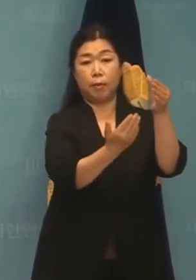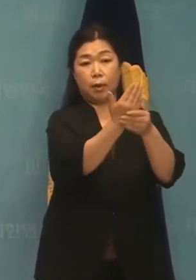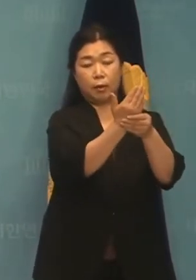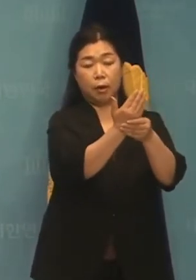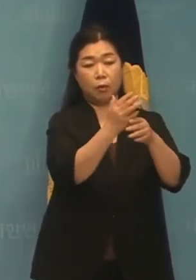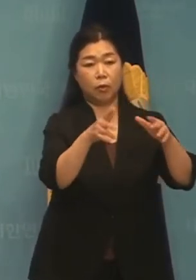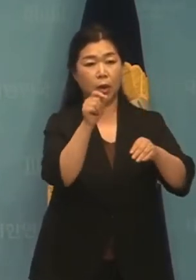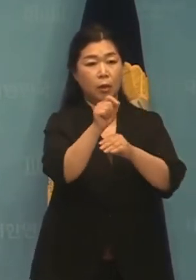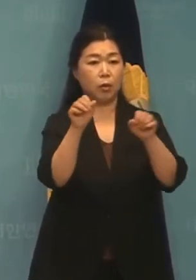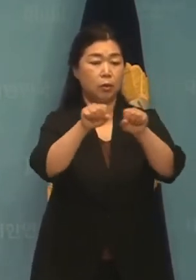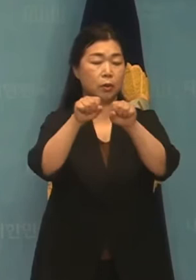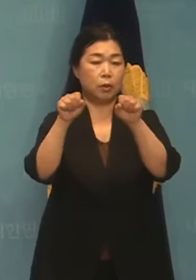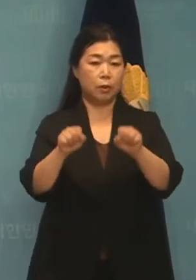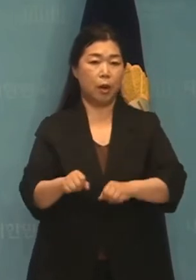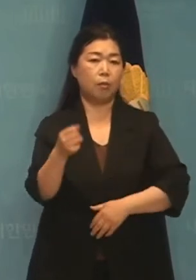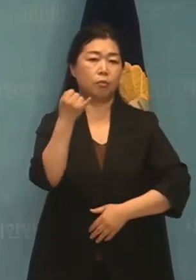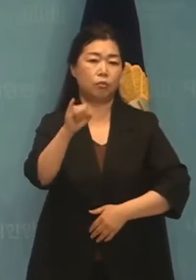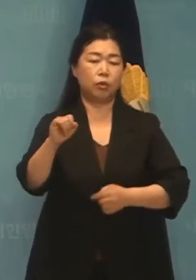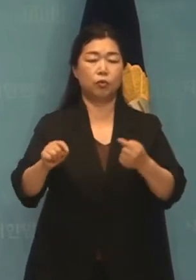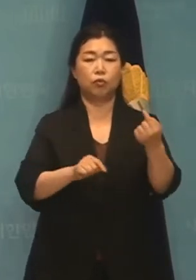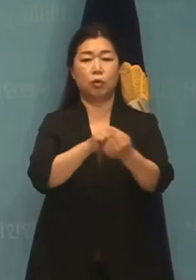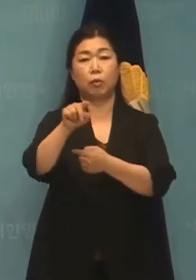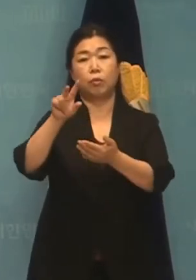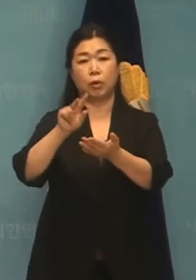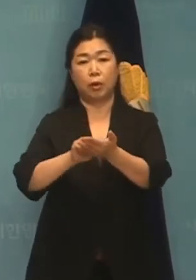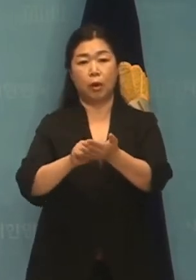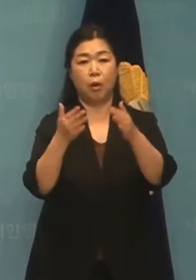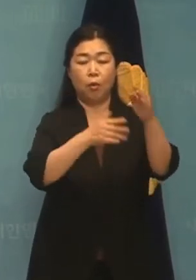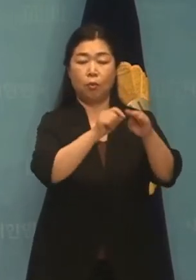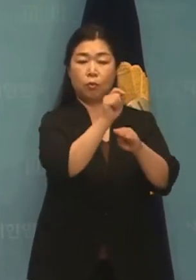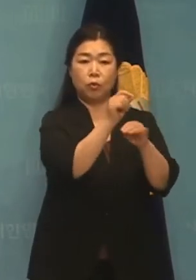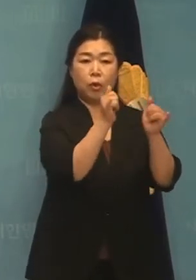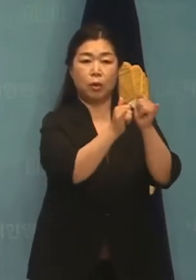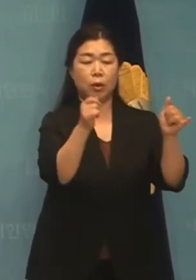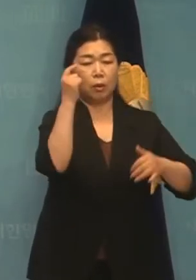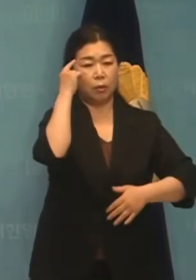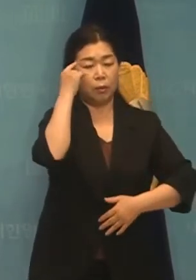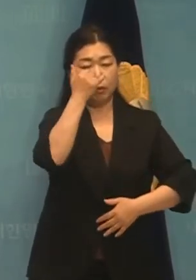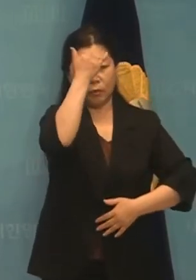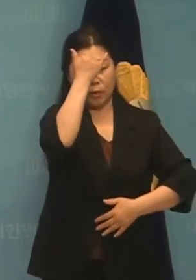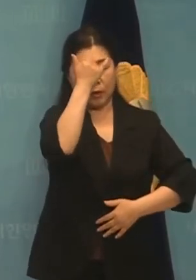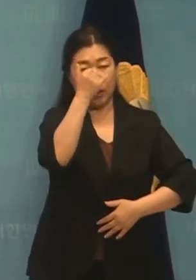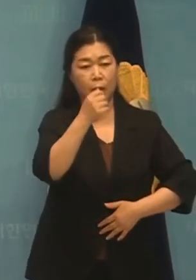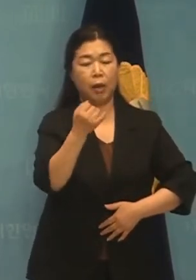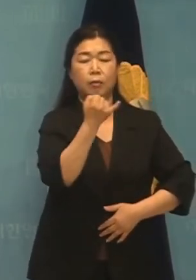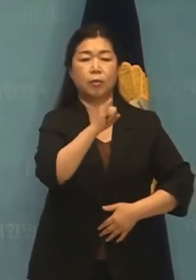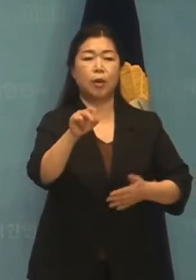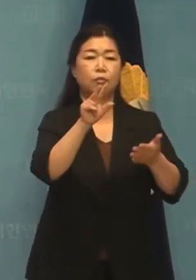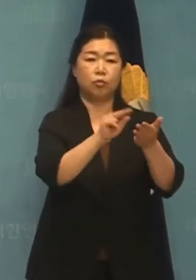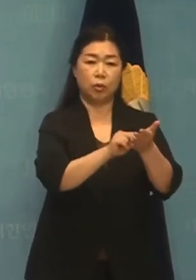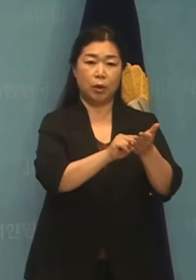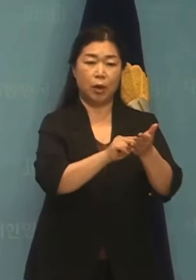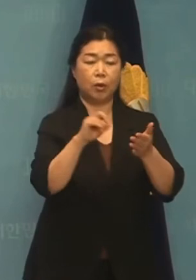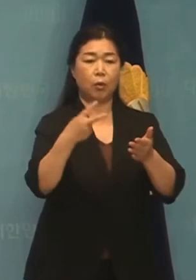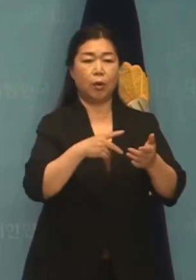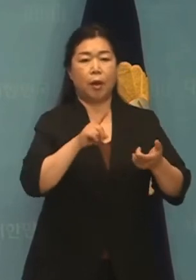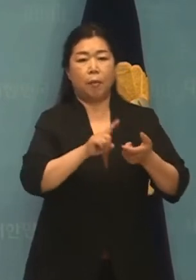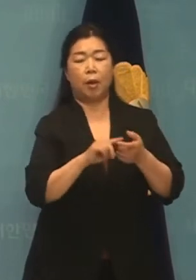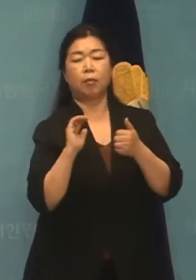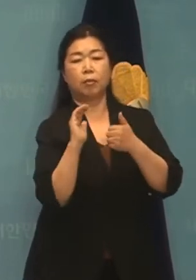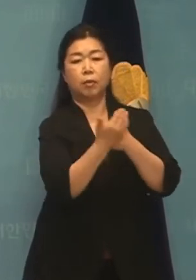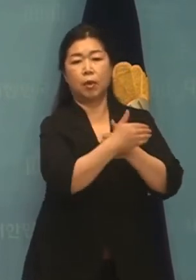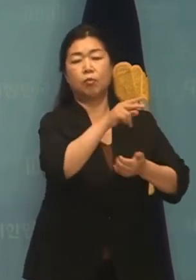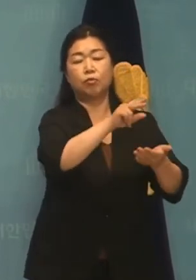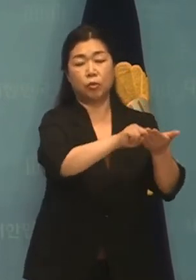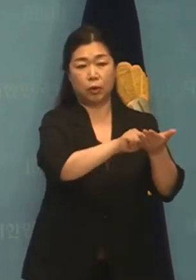행정 시스템의 부실 문제와 공무원의 기강 해임 및 제19 강사기 의혹이